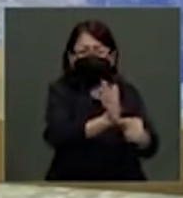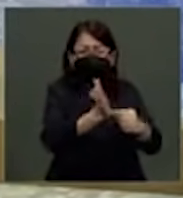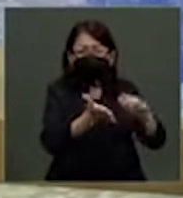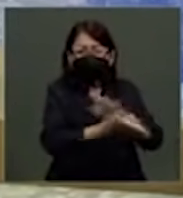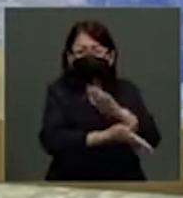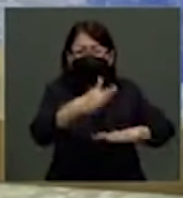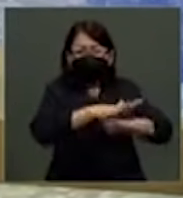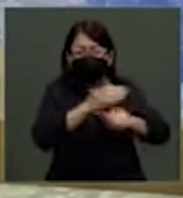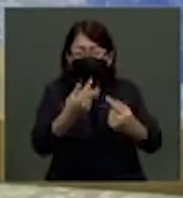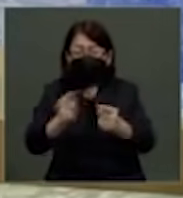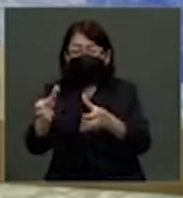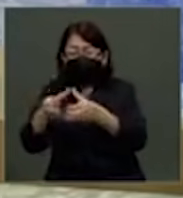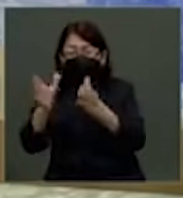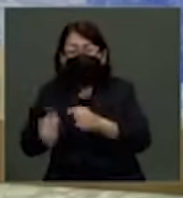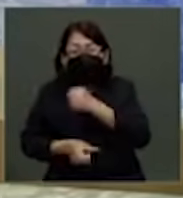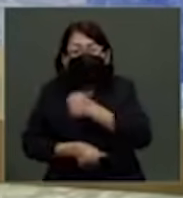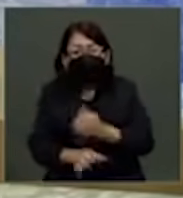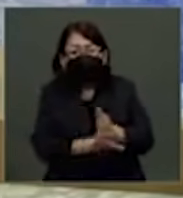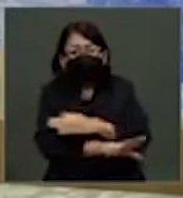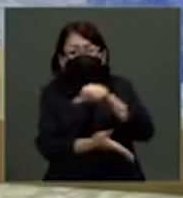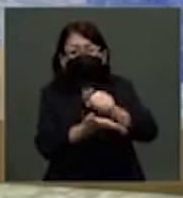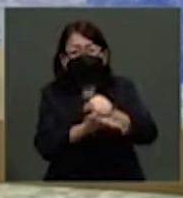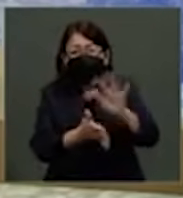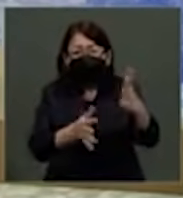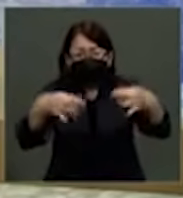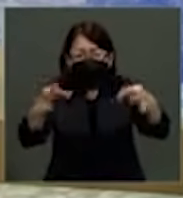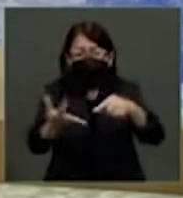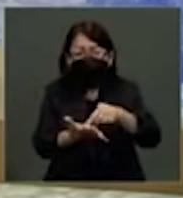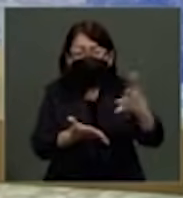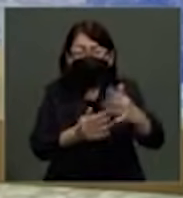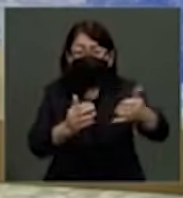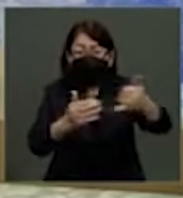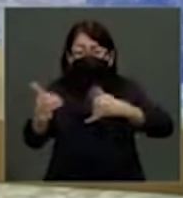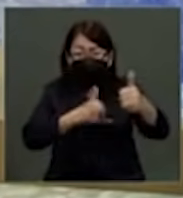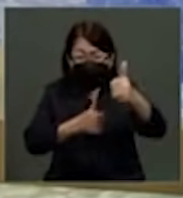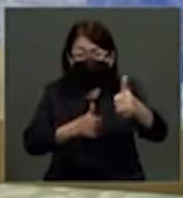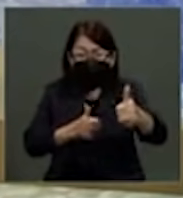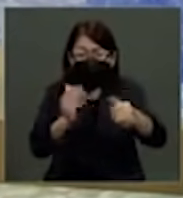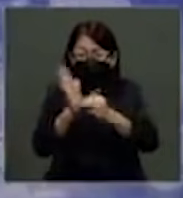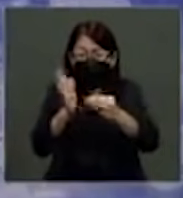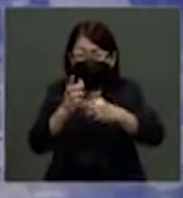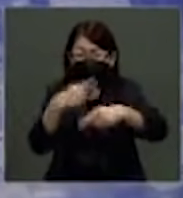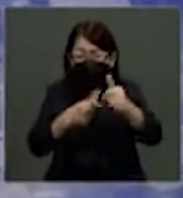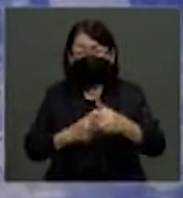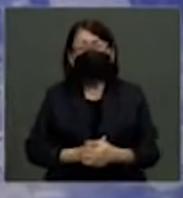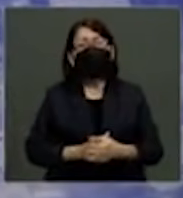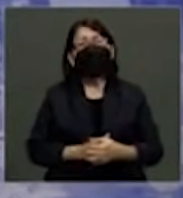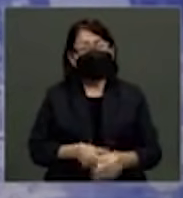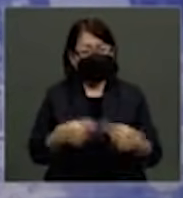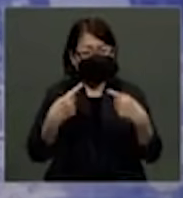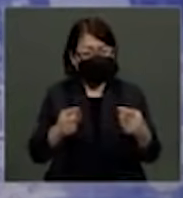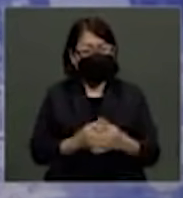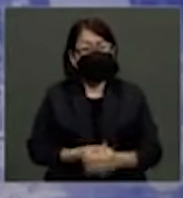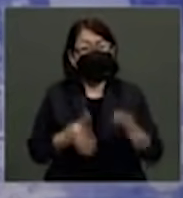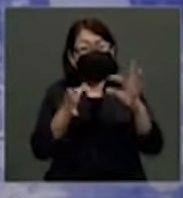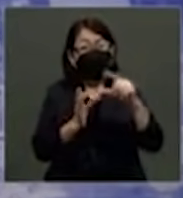นหนึ่งอาจจะมีใบนัดอยู่แล้วอันนี้น่าจะเป็นเอกสารได้แต่อีกส่วนหนึ่งถ้าเป็นผู้สูงอายุซึ่งไม่ได้มีใบนัดล่วงหน้าสาม